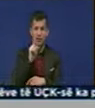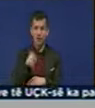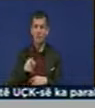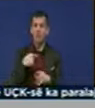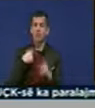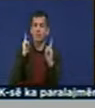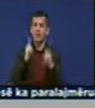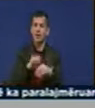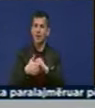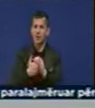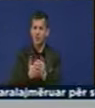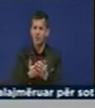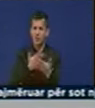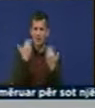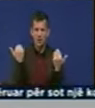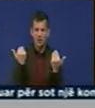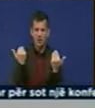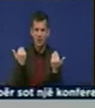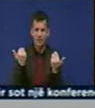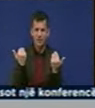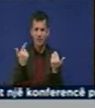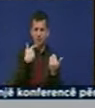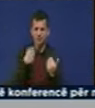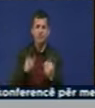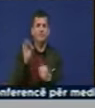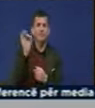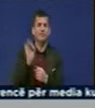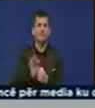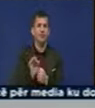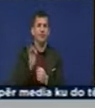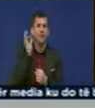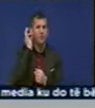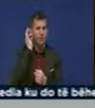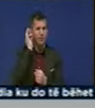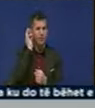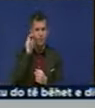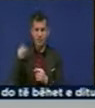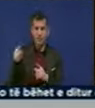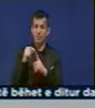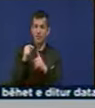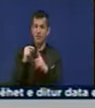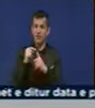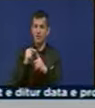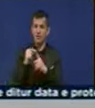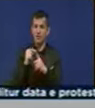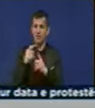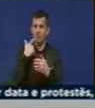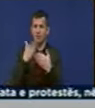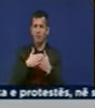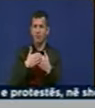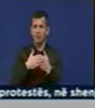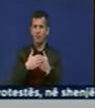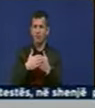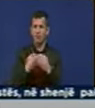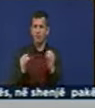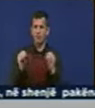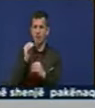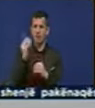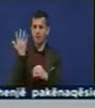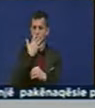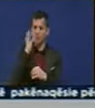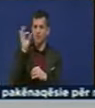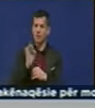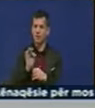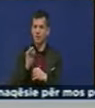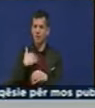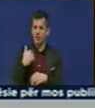jemi të kënaqura, sepse përqindja e femrës në Lugin të Preshevës është mbi 50% dhe ne femrat